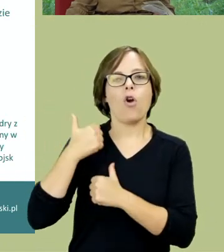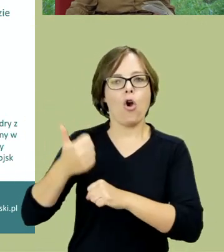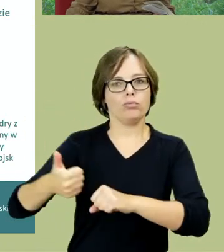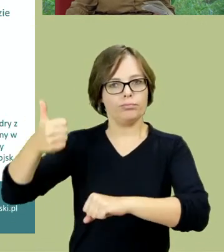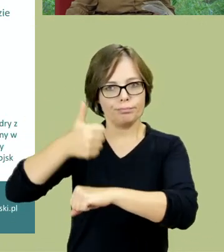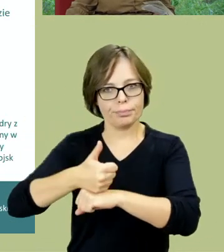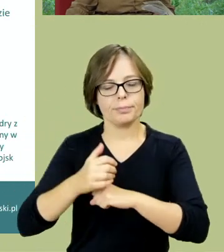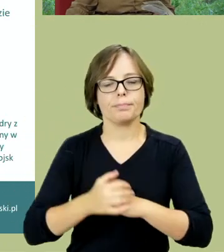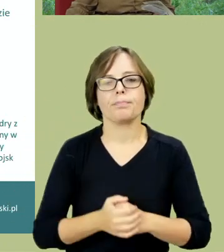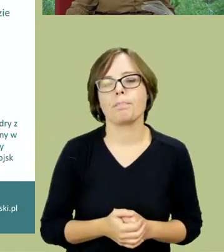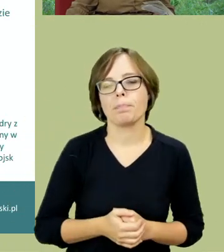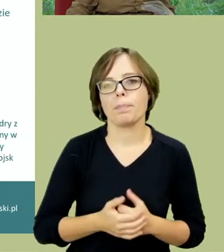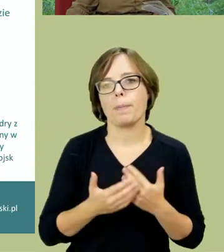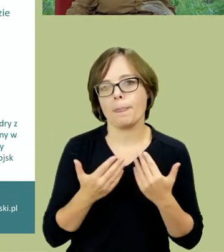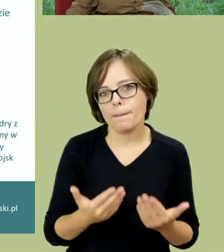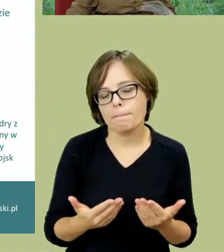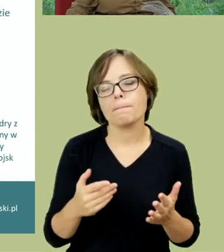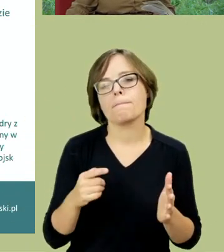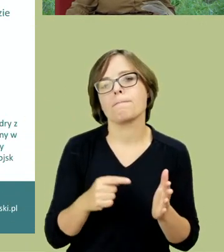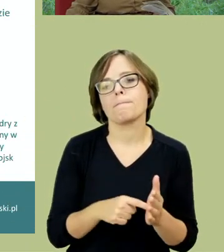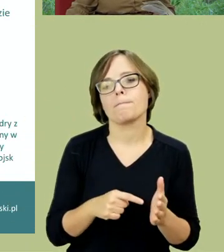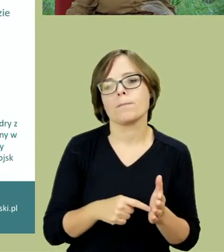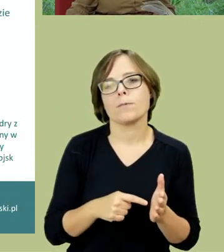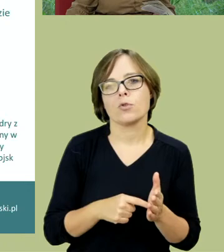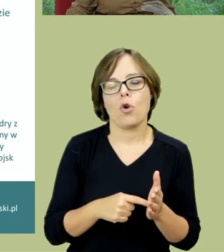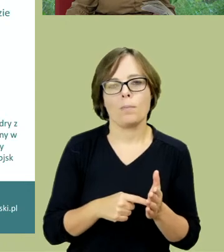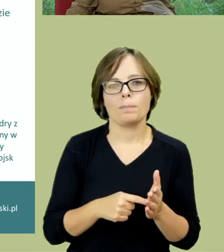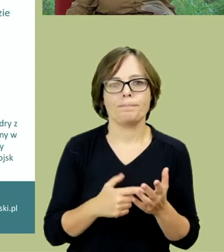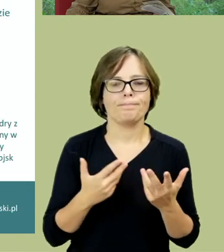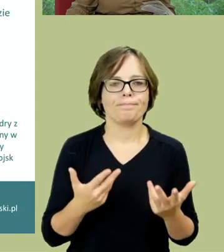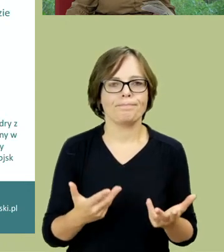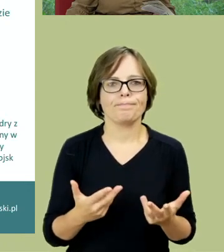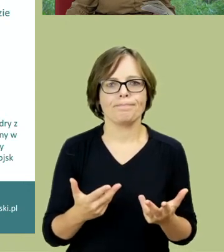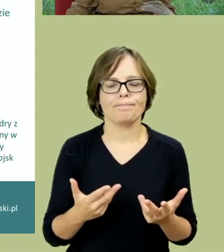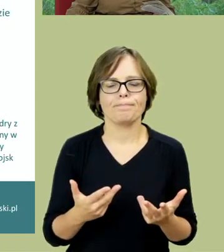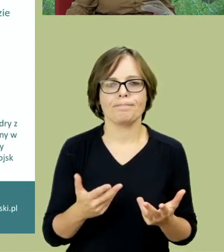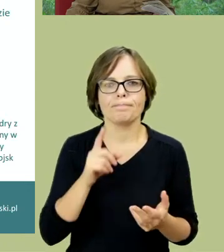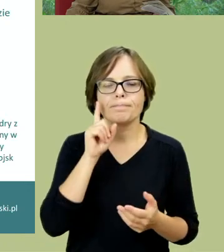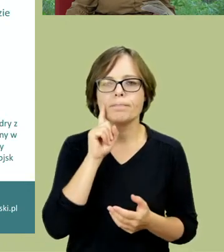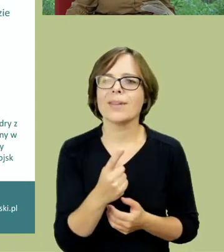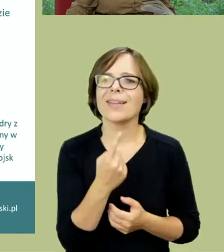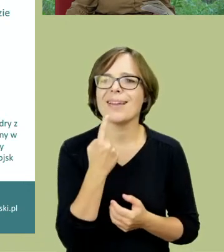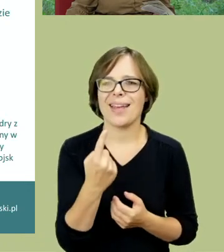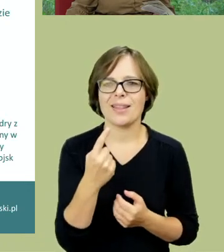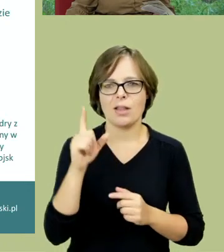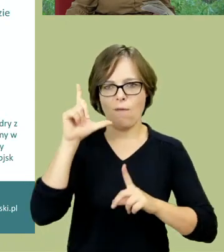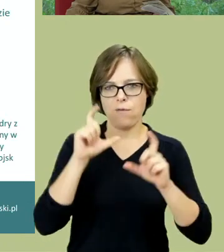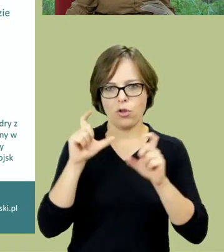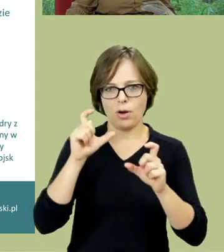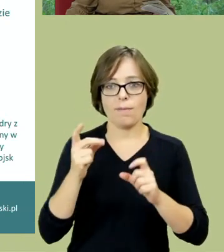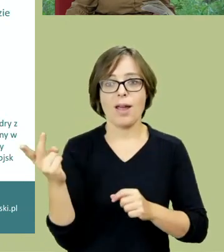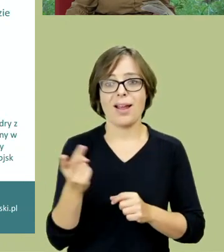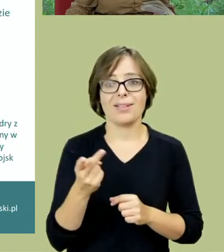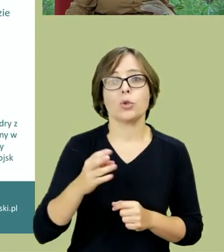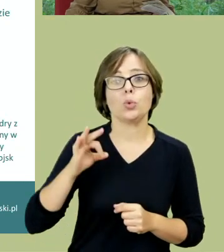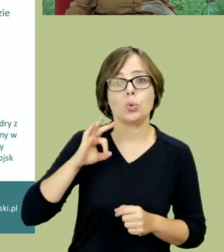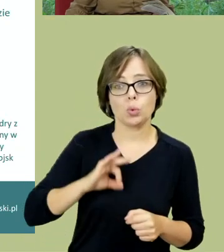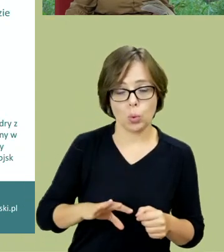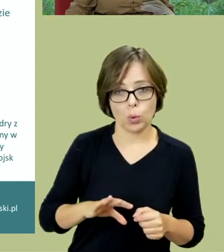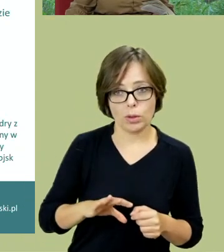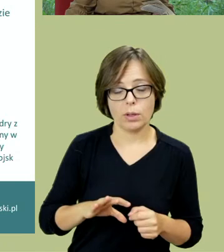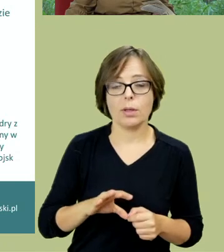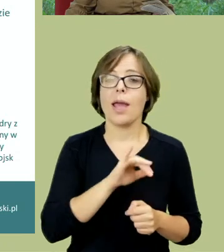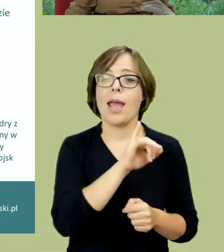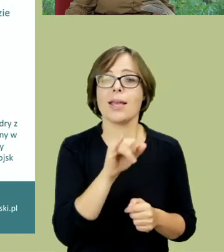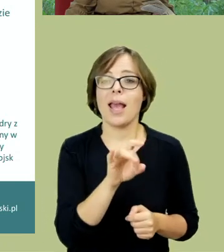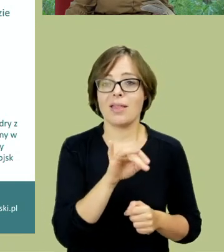jest pierwsza, to jest taka jedyna fotografia właściwie obu córek, gdzie Jadwiga